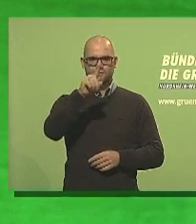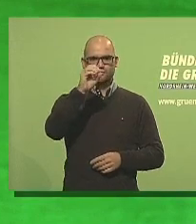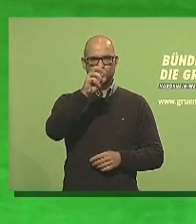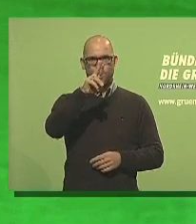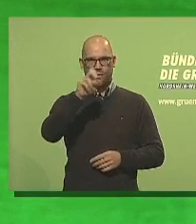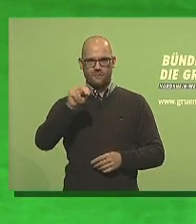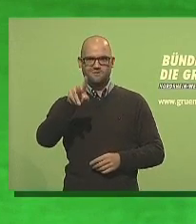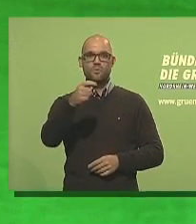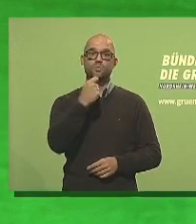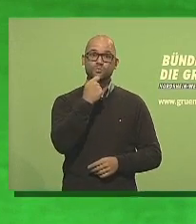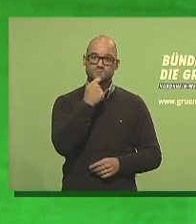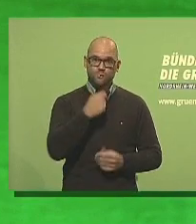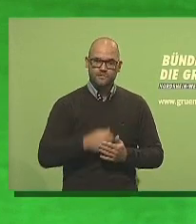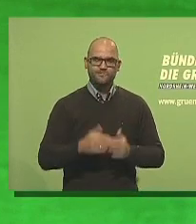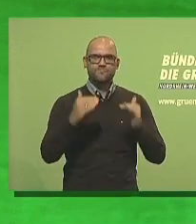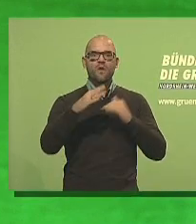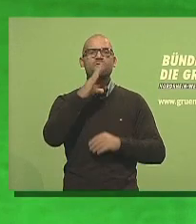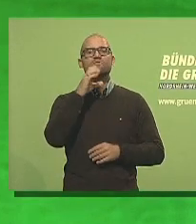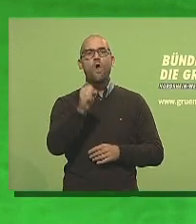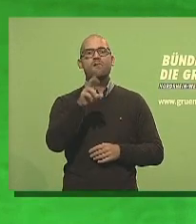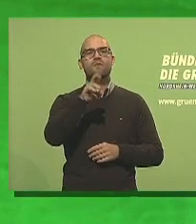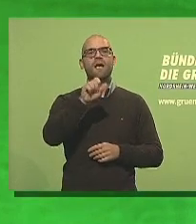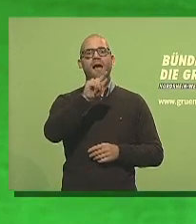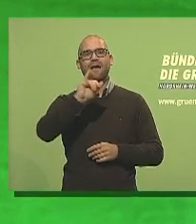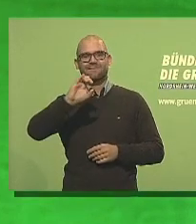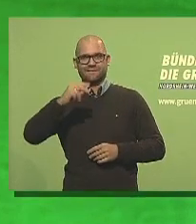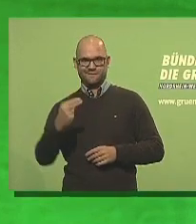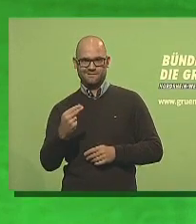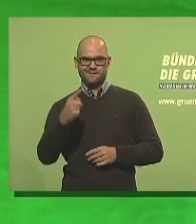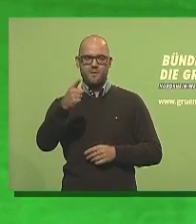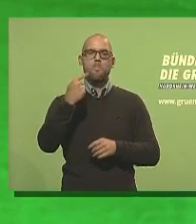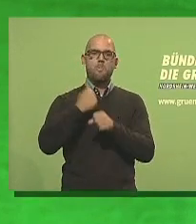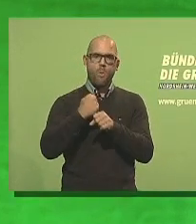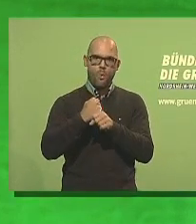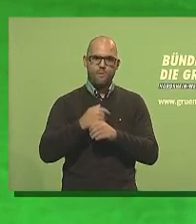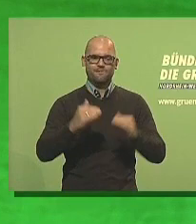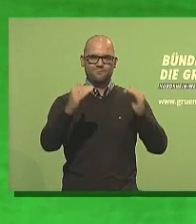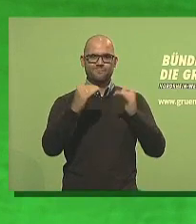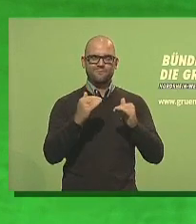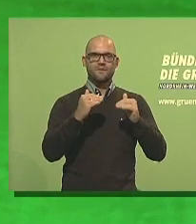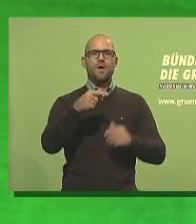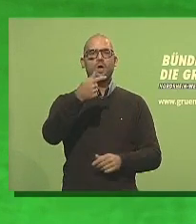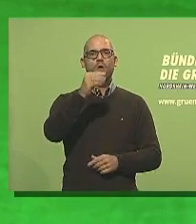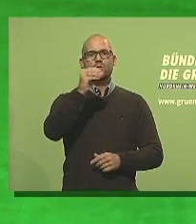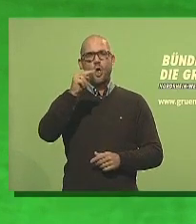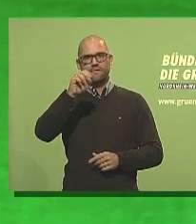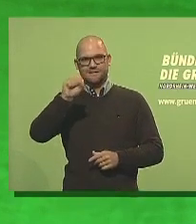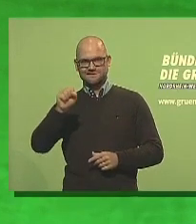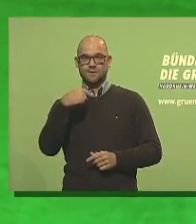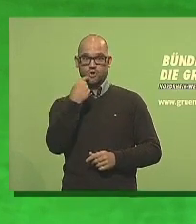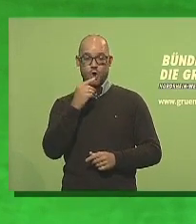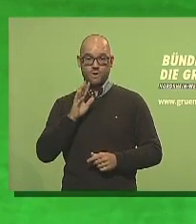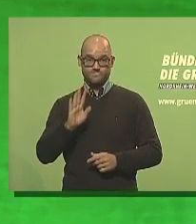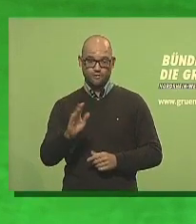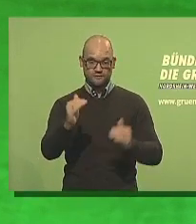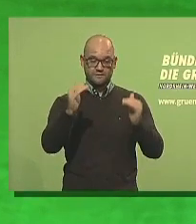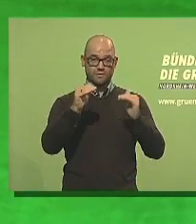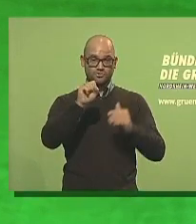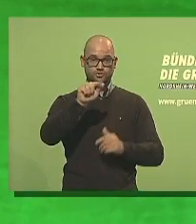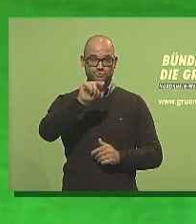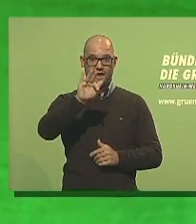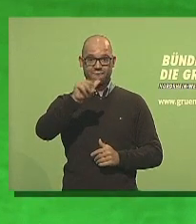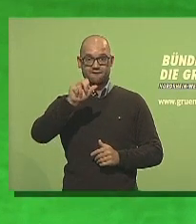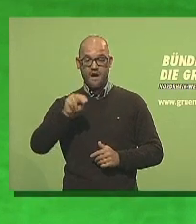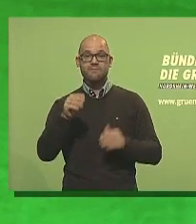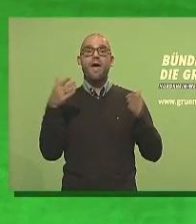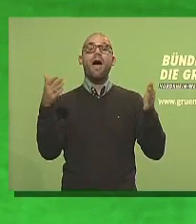Duisburg, Wolfgang Rettich, Kreisverband Bochum, Martin Tönnes, Kreisverband Dortmund, Stefan Engstfeld, Kreisverband